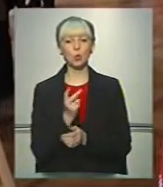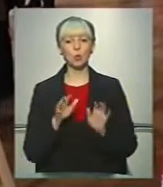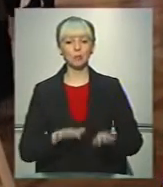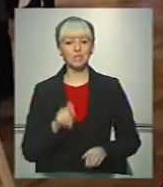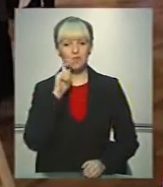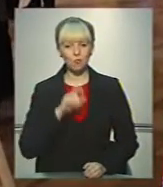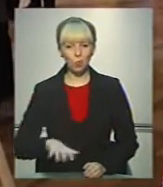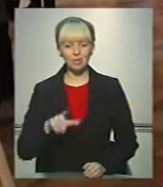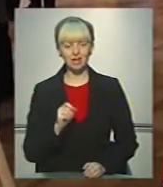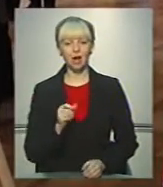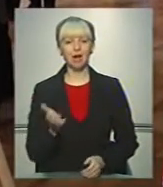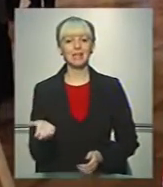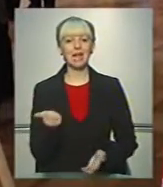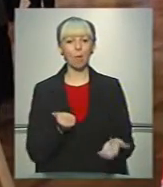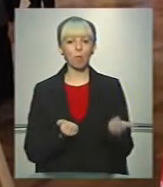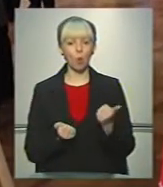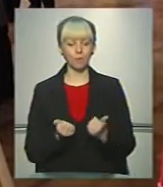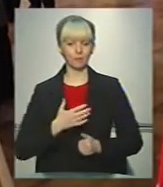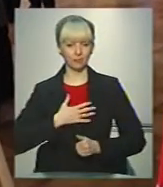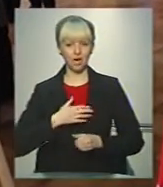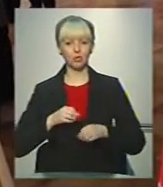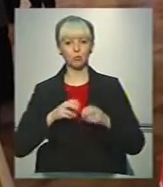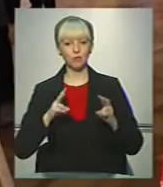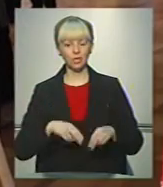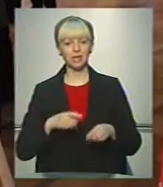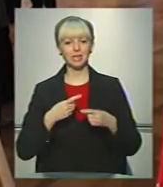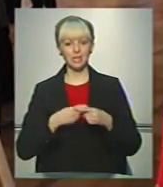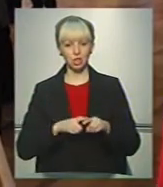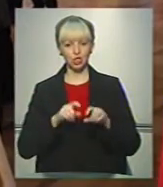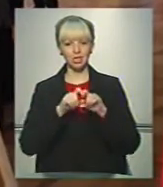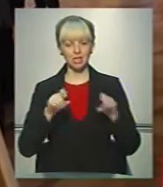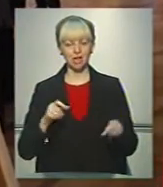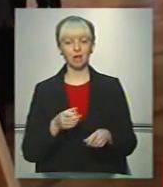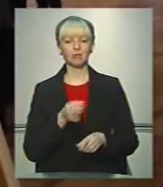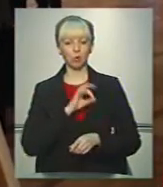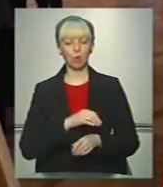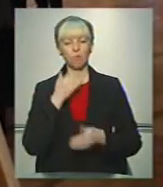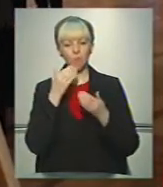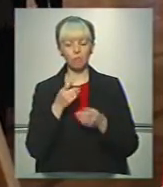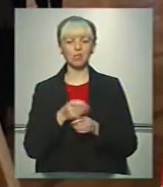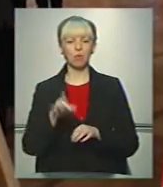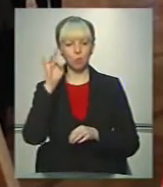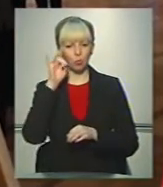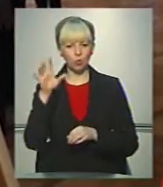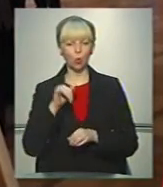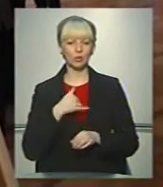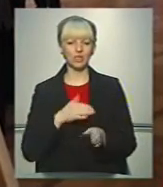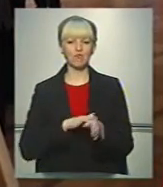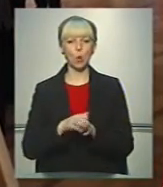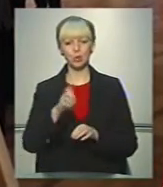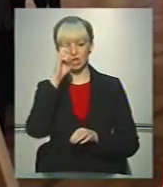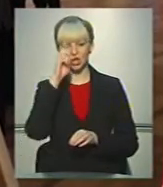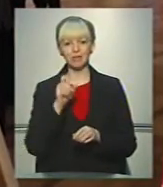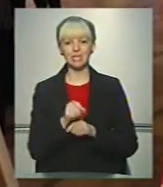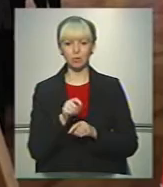місце в Україні за набором. Тобто наші професійно-технічні заклади користуються попитом, вони популярні, і в нас виконання